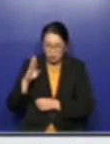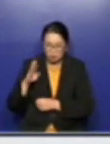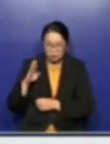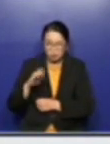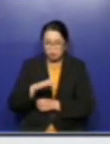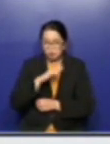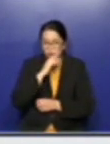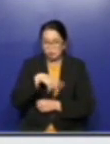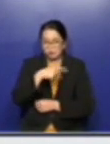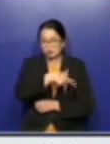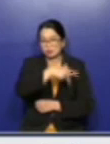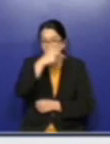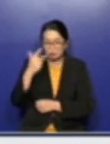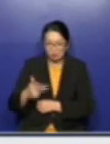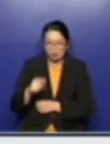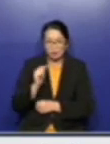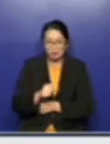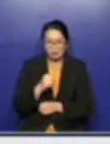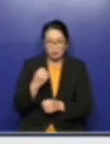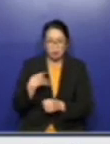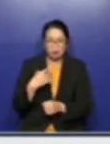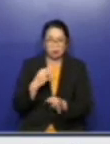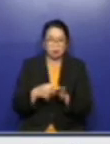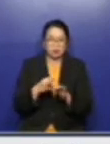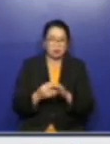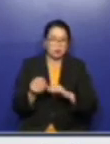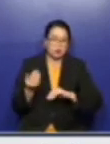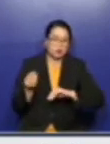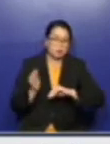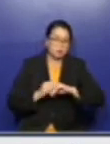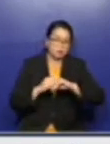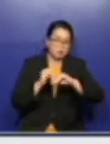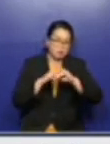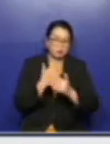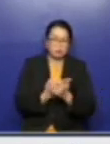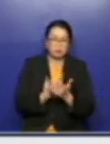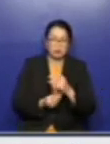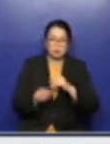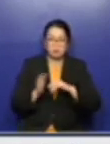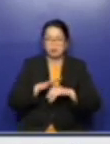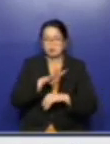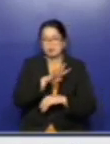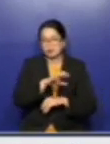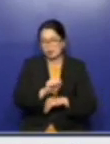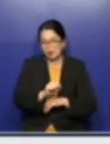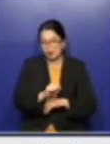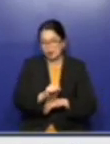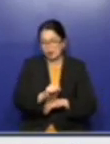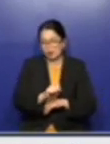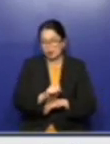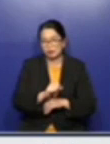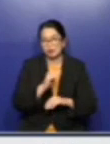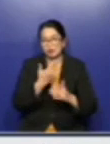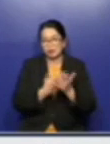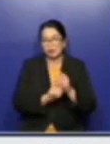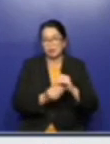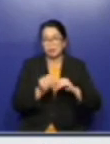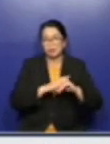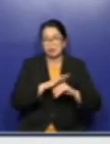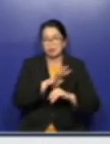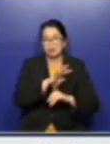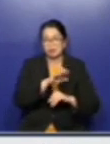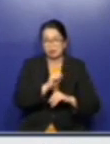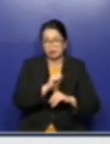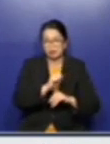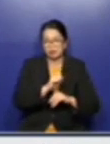ประเมินไว้อย่างนี้ครับบอกว่าราคาเพิ่มขึ้น 400,000 บาทที่ผมพูดไม่ผิดนะฮะท่านคณะกรรมการไทย